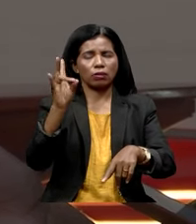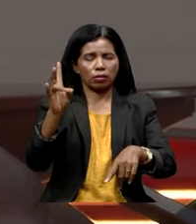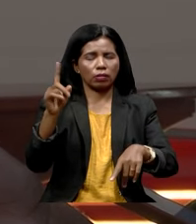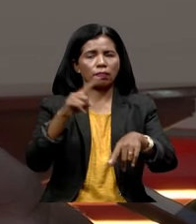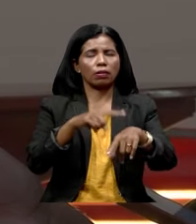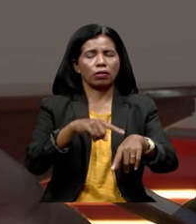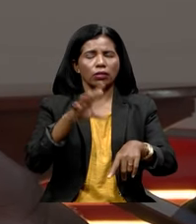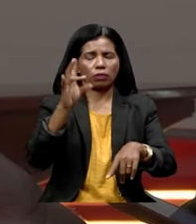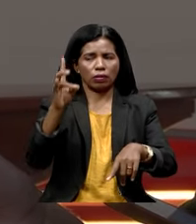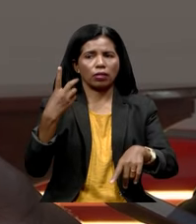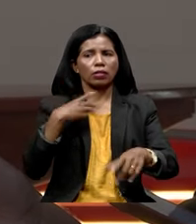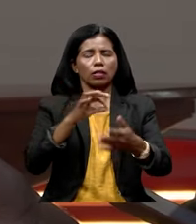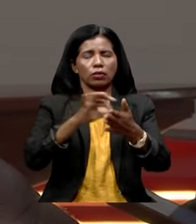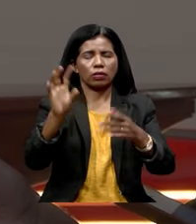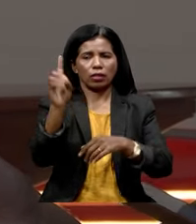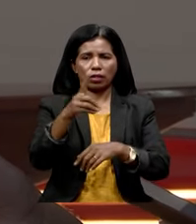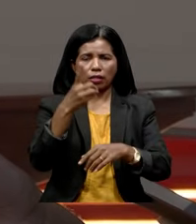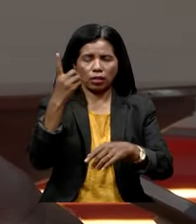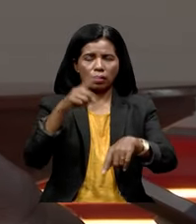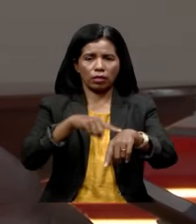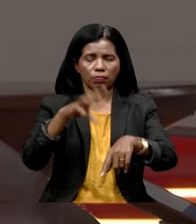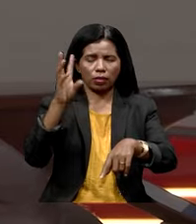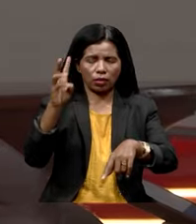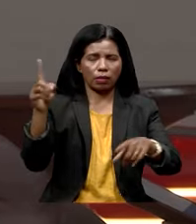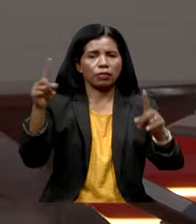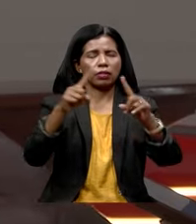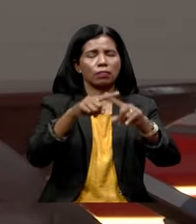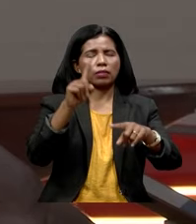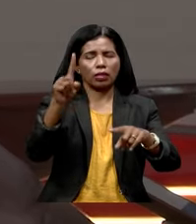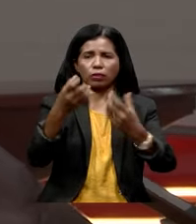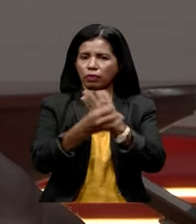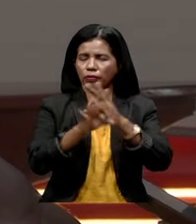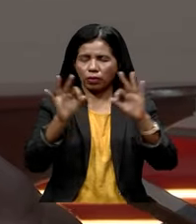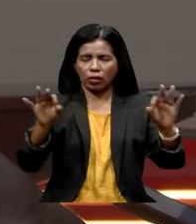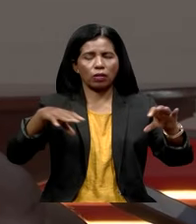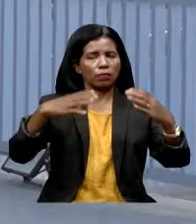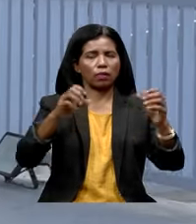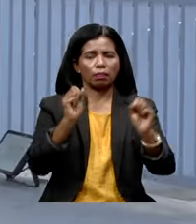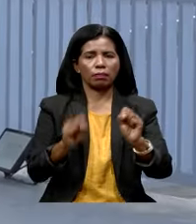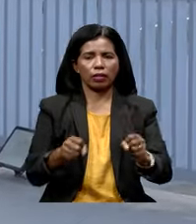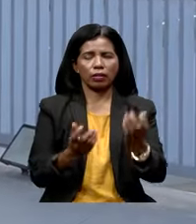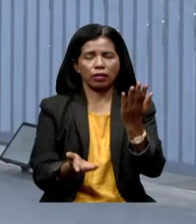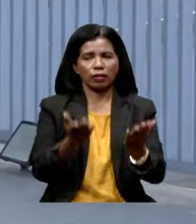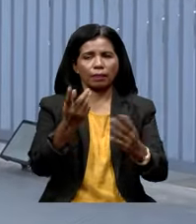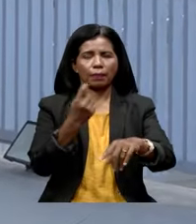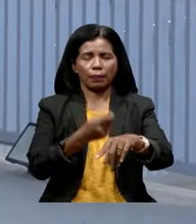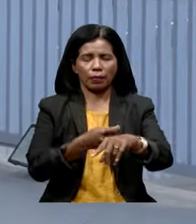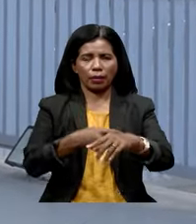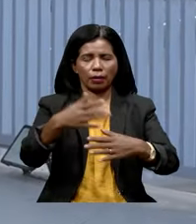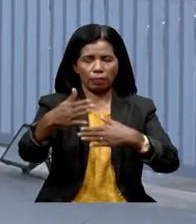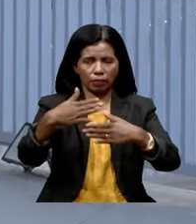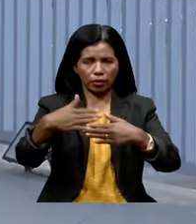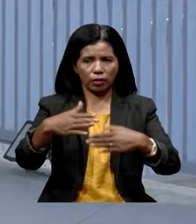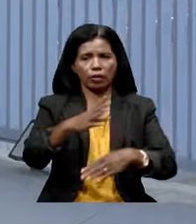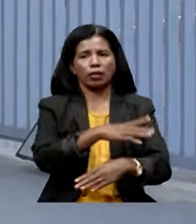Ne significa ita sura usidader tukunen to tukuira hotu. Maybe komisan sebele te tufali ya tempu basic ne nya